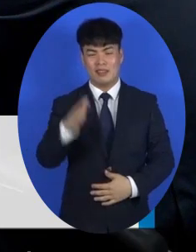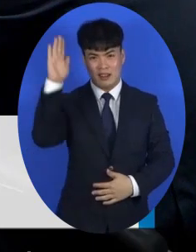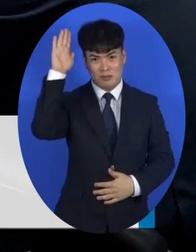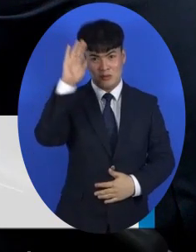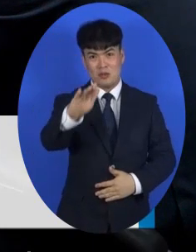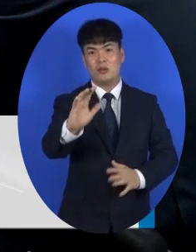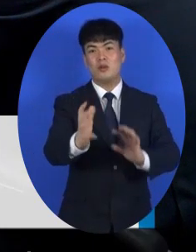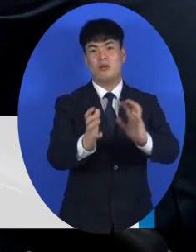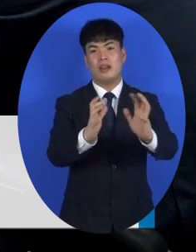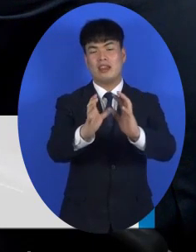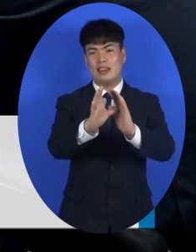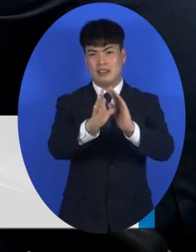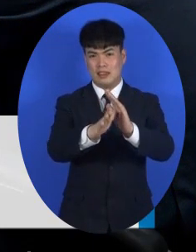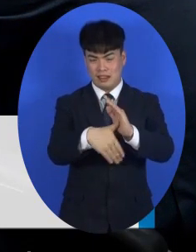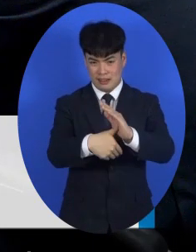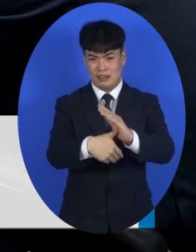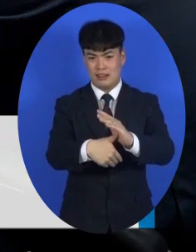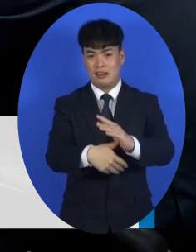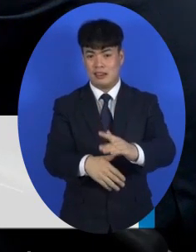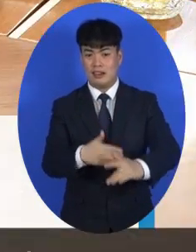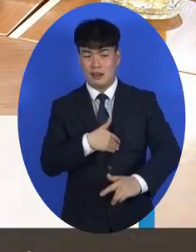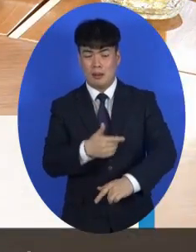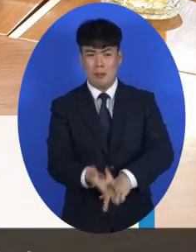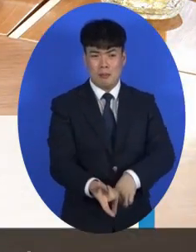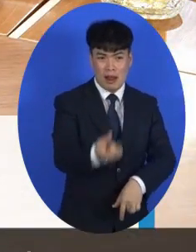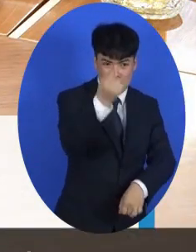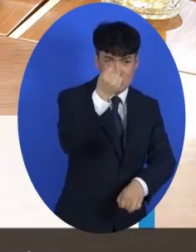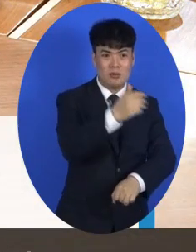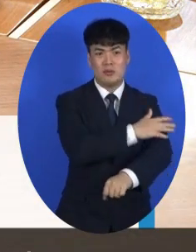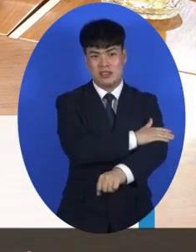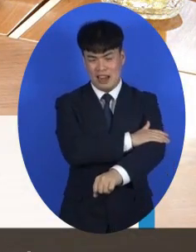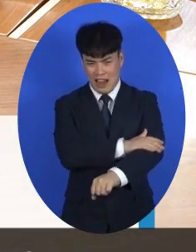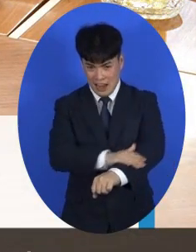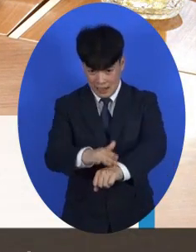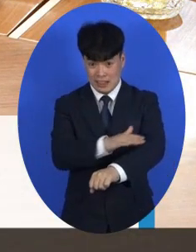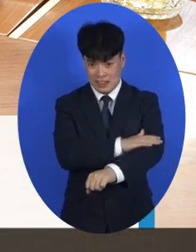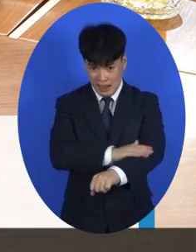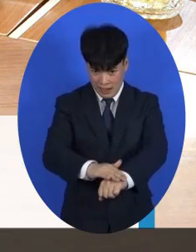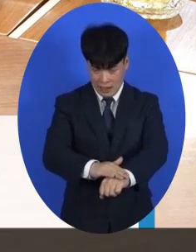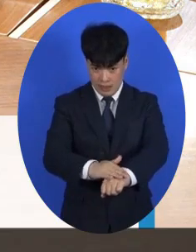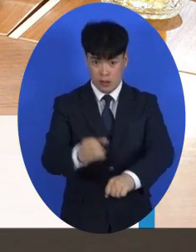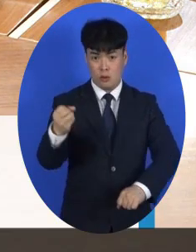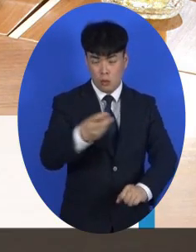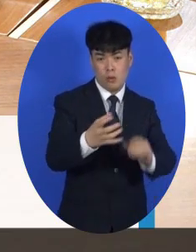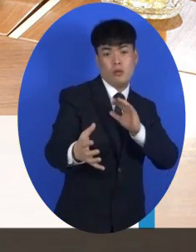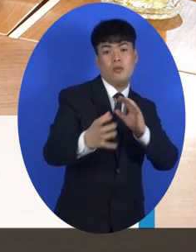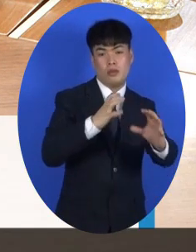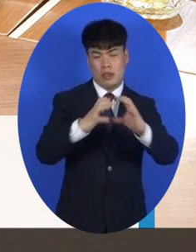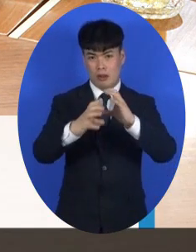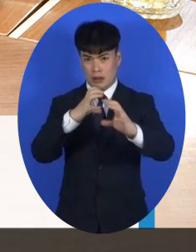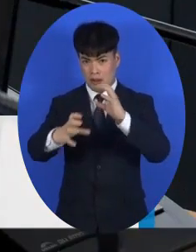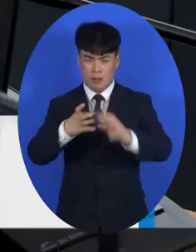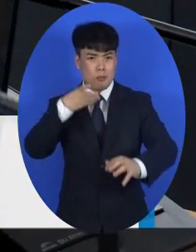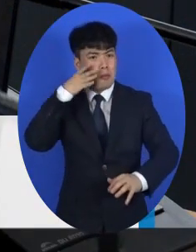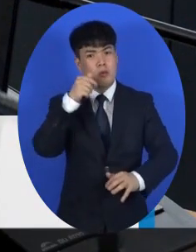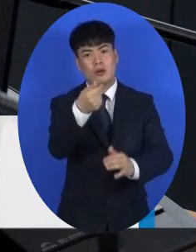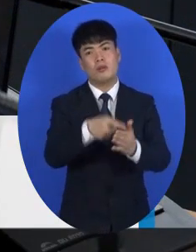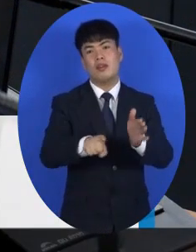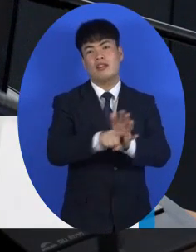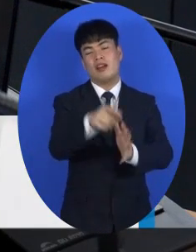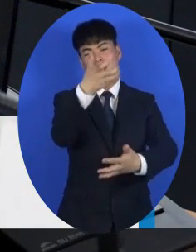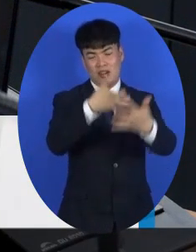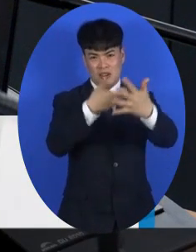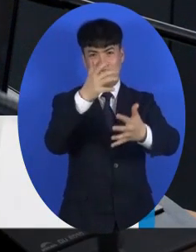회의 때마다 발생하는 행정력을 최소화하고 신속하게 상황을 공유하며 부서 간 소통을 활성화할 수 있도록